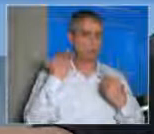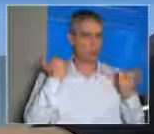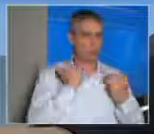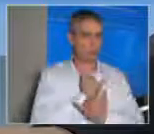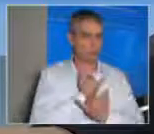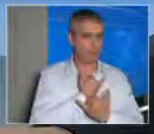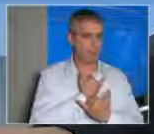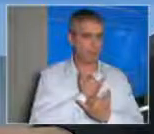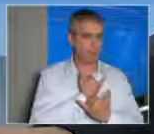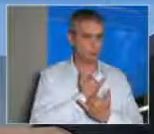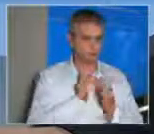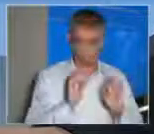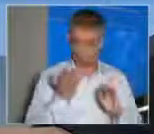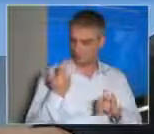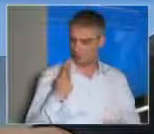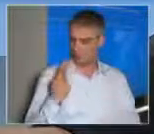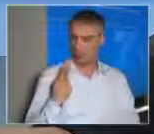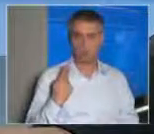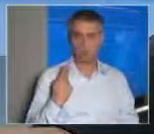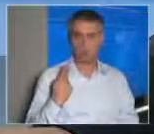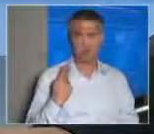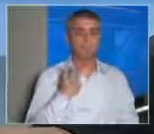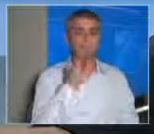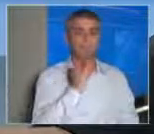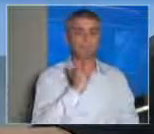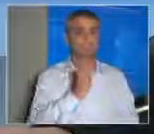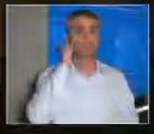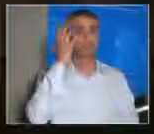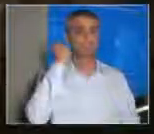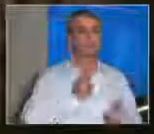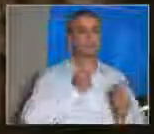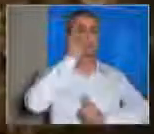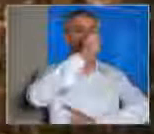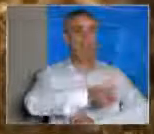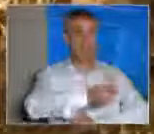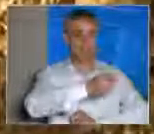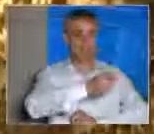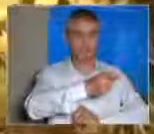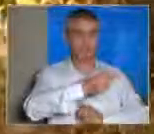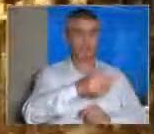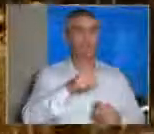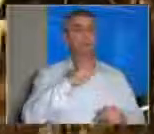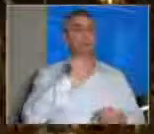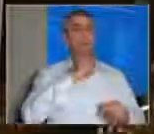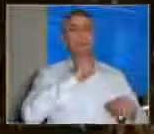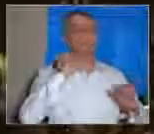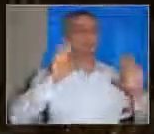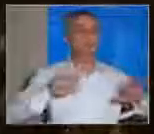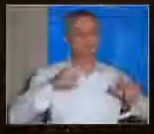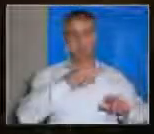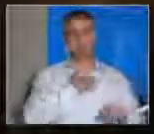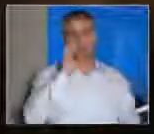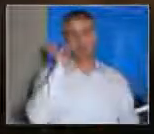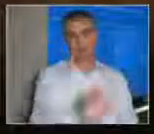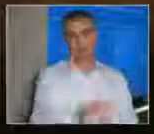בטעות, נכון? ממש לפני יומיים. כן, שלשום היה ירי של רקטה על ידי הג'יהאד האסלאמי. הם תכננו